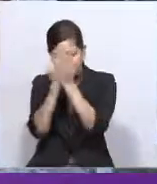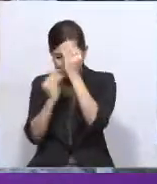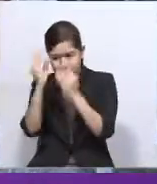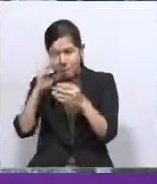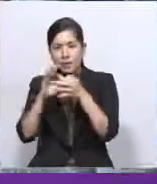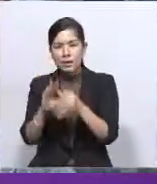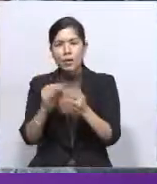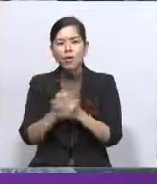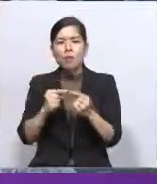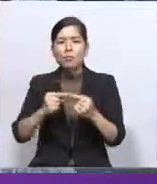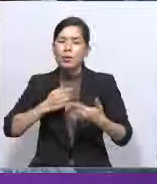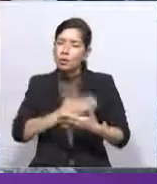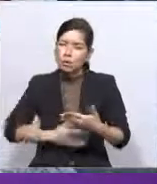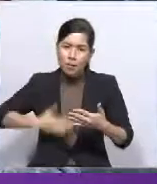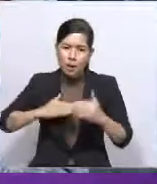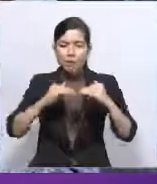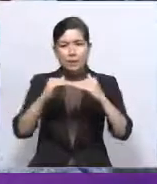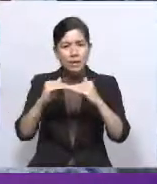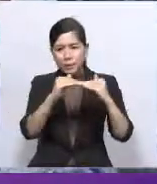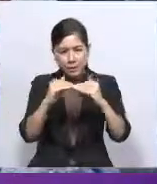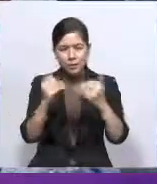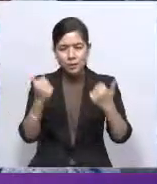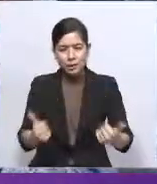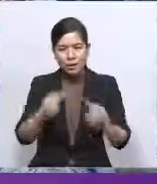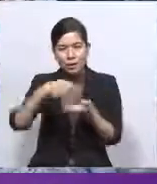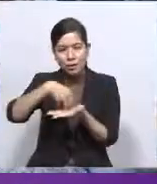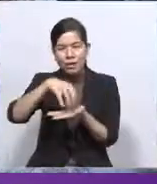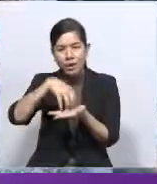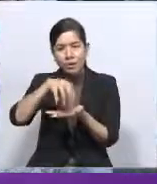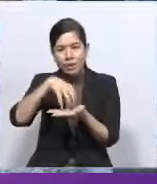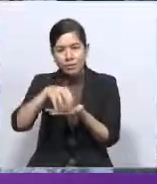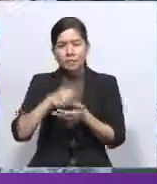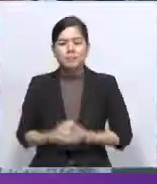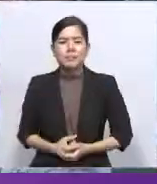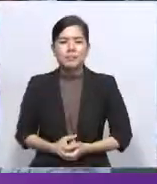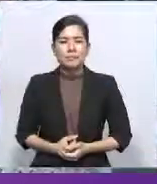าพที่เท่าเทียมกันครับและนี่คือบรรยากาศการลงพื้นที่ครม.สัญจรของกระทรวงสาธารณสุขครับ